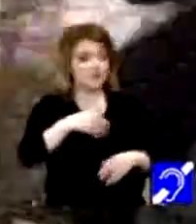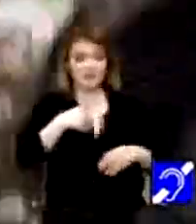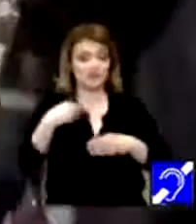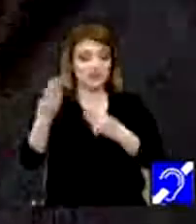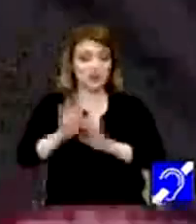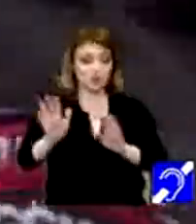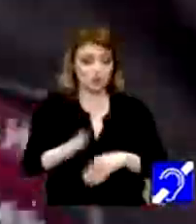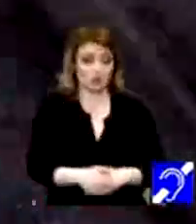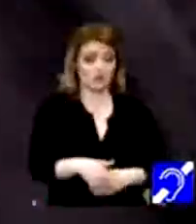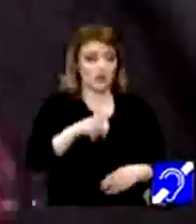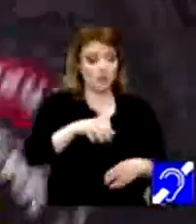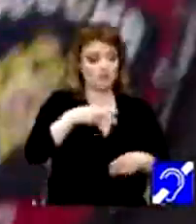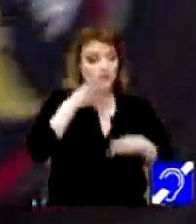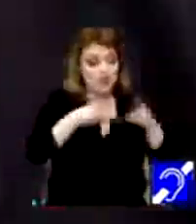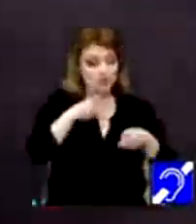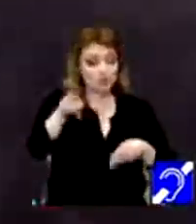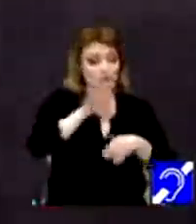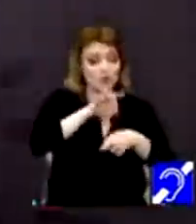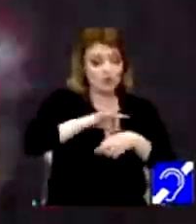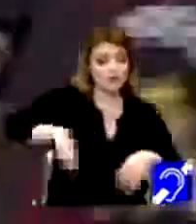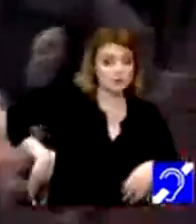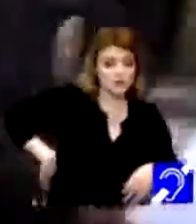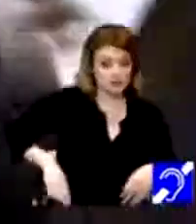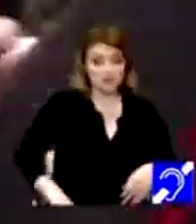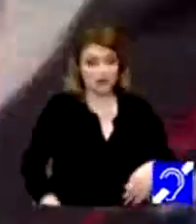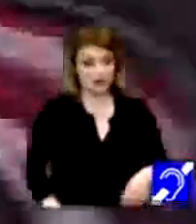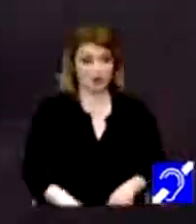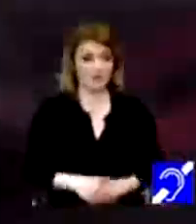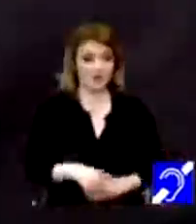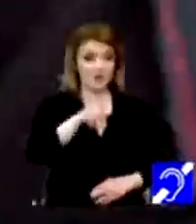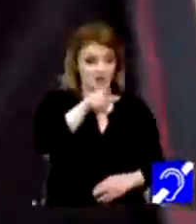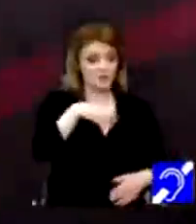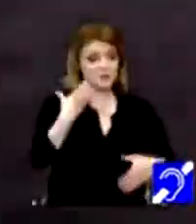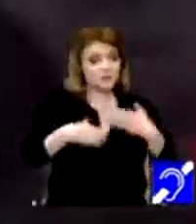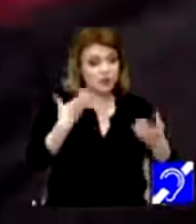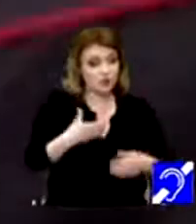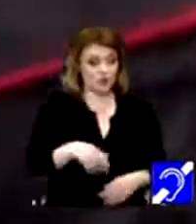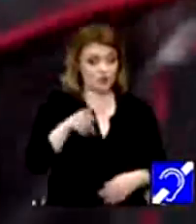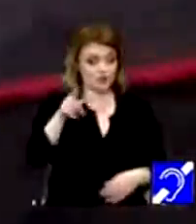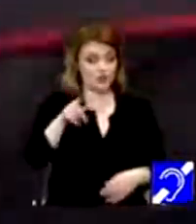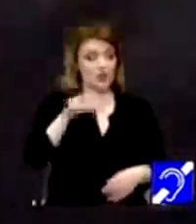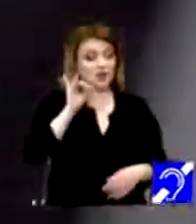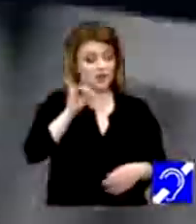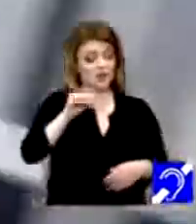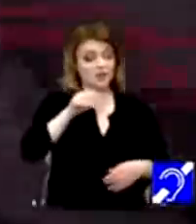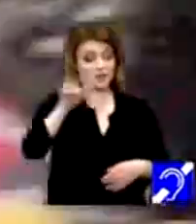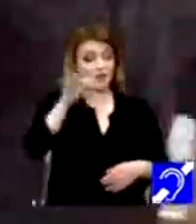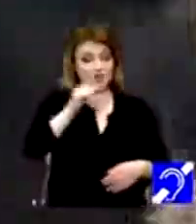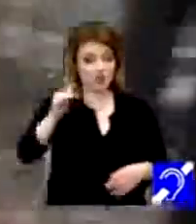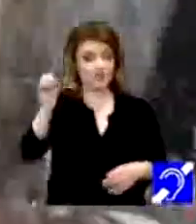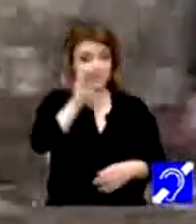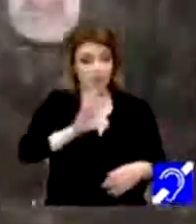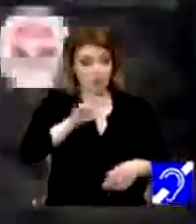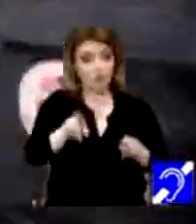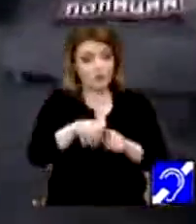picioare. Reprezentanții asociației Amnesty International sunt îngrijorați că Alexei Navalny va fi ucis lent în această închisoare